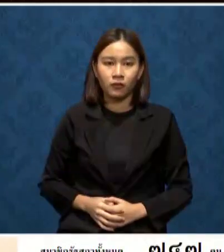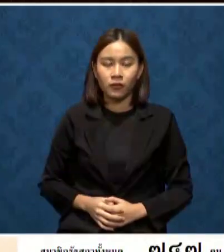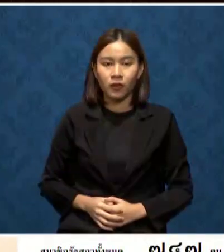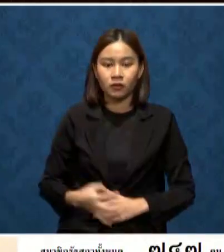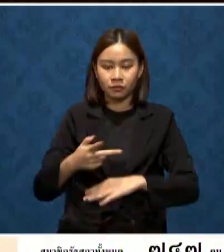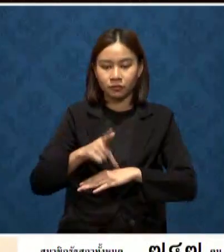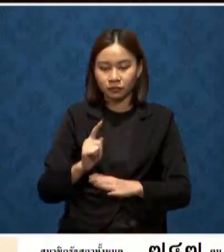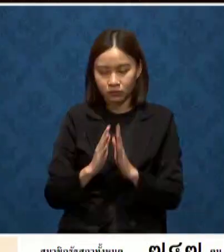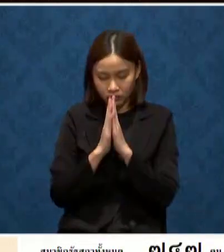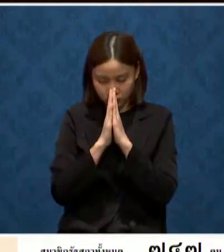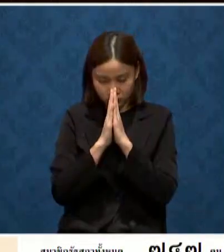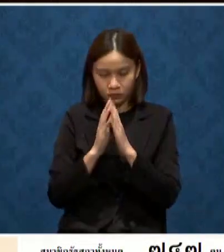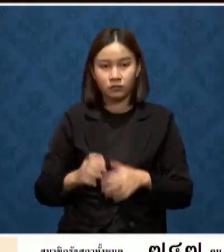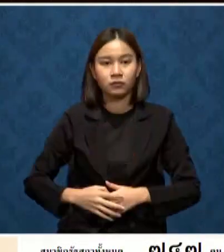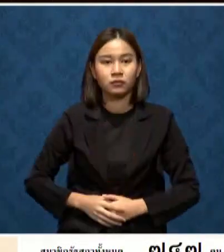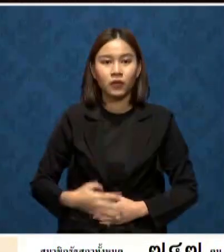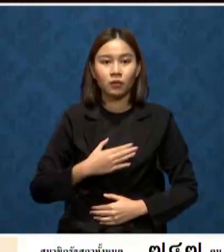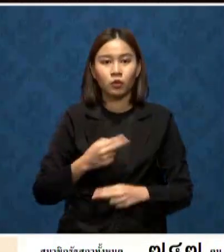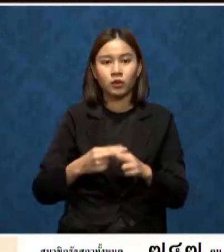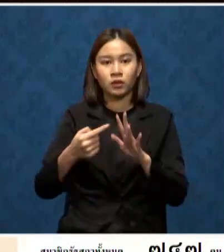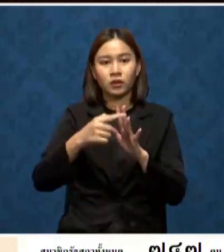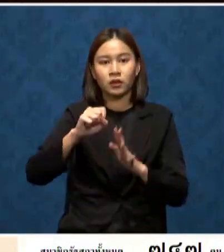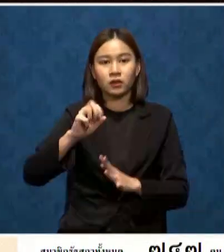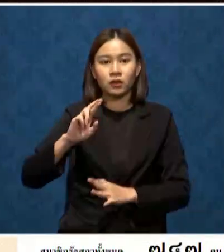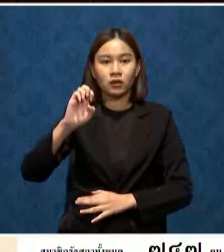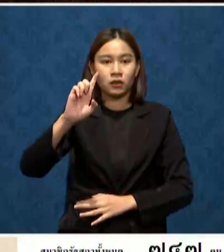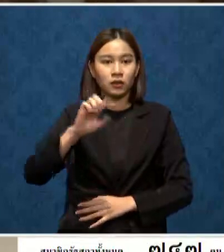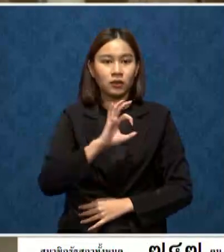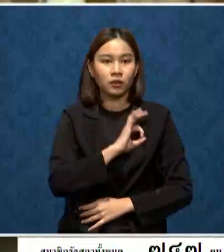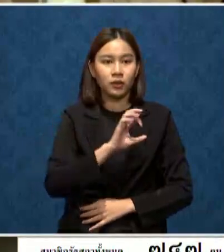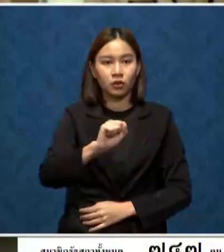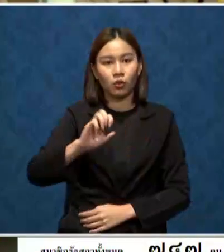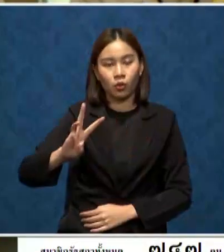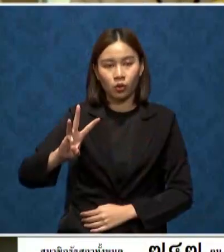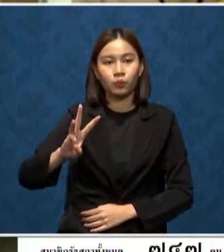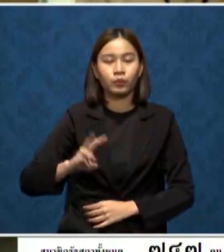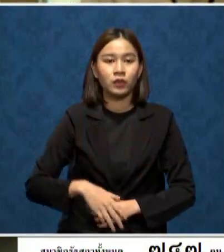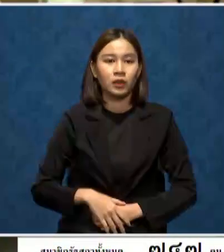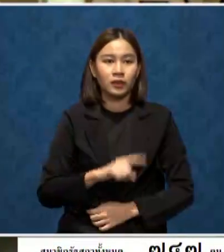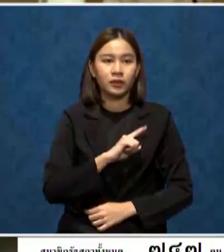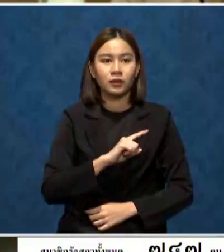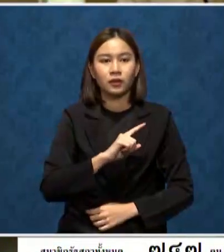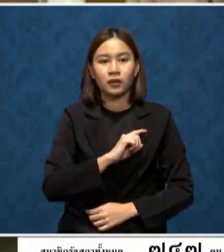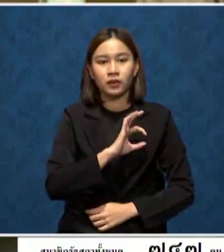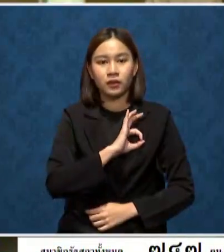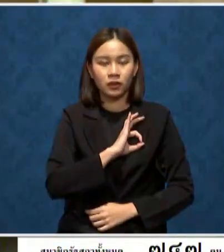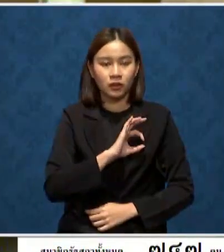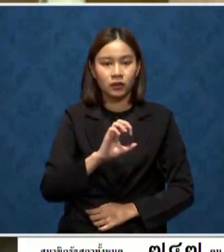กลกเรีนธบทาน ที่คขับผมเศร สวนภพานนverbs สมาชิกวธิษภาในฐานะสมาชิรัภาษภา